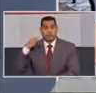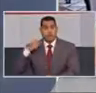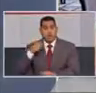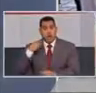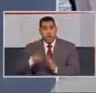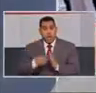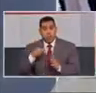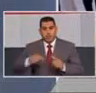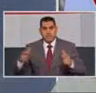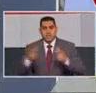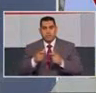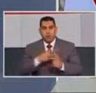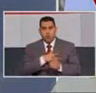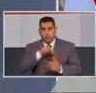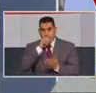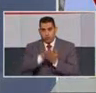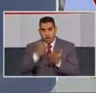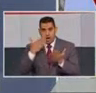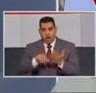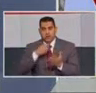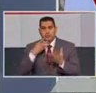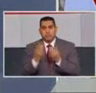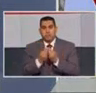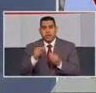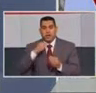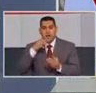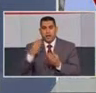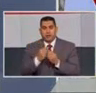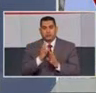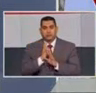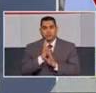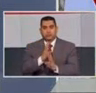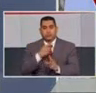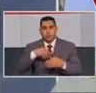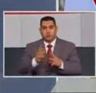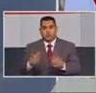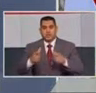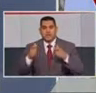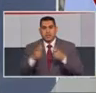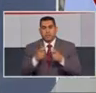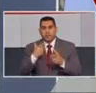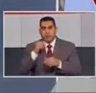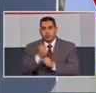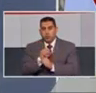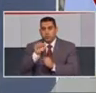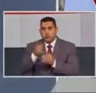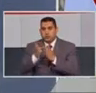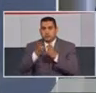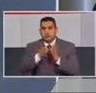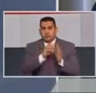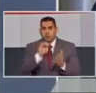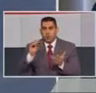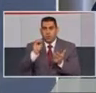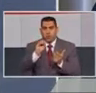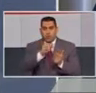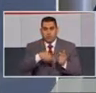मिस्र में प्रधानमंत्री इब्राहिम महलाब के नेतृत्व में नई सरकार ने मंगलवार को शपथ ग्रहण किया। समाचार एजेंसी सिन्हुआ के अनुसार महलाब इससे पहले अंतरिम प्रधानमंत्री के रूप